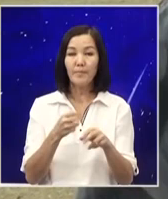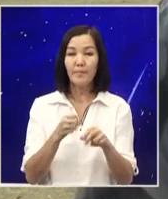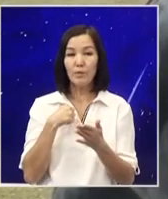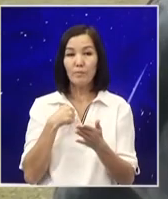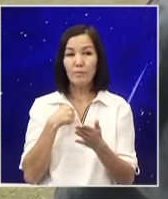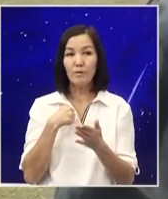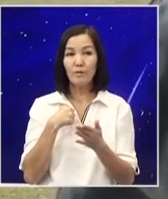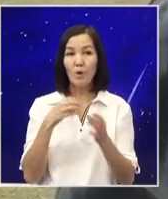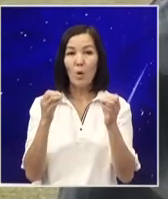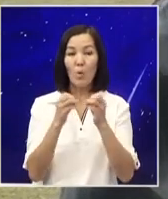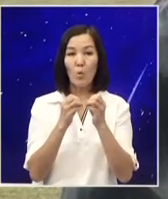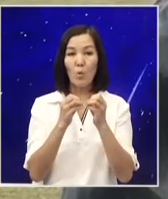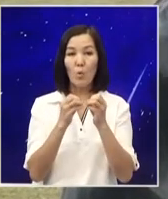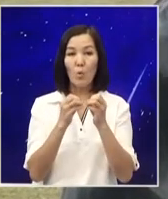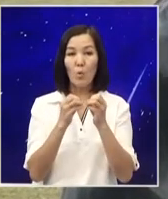Мен он шақты.